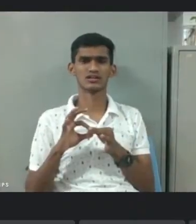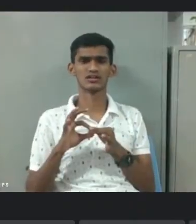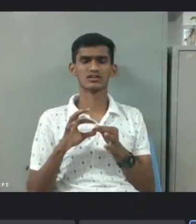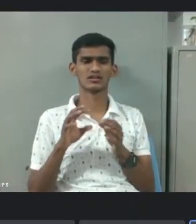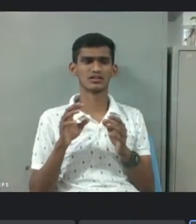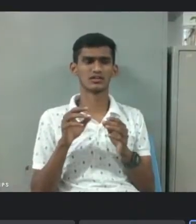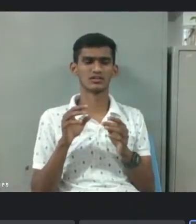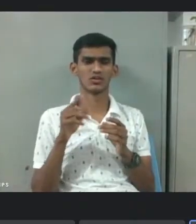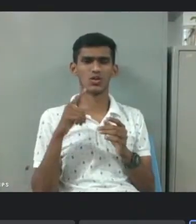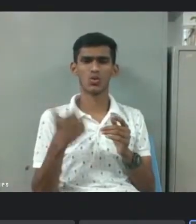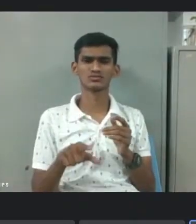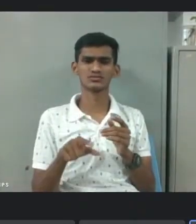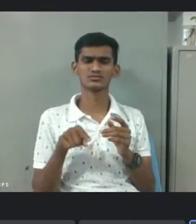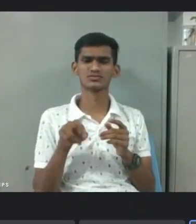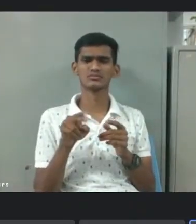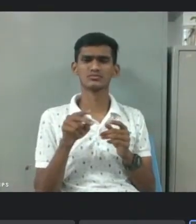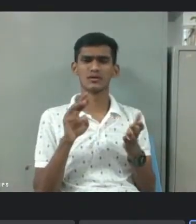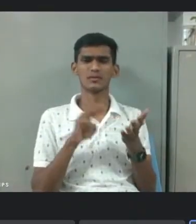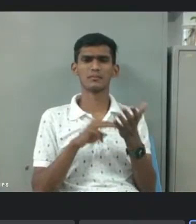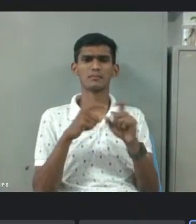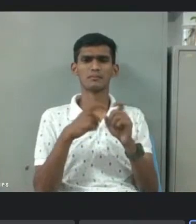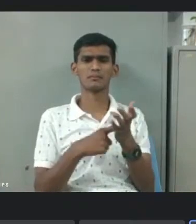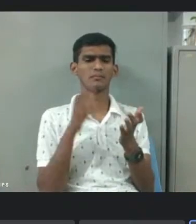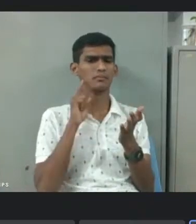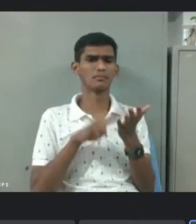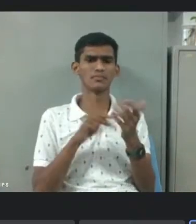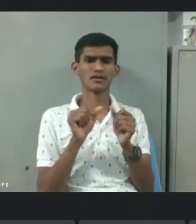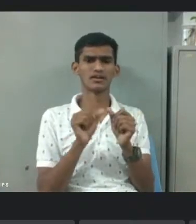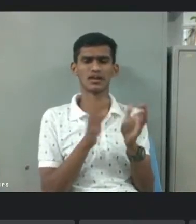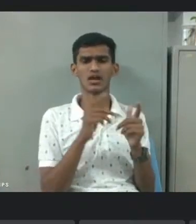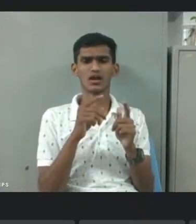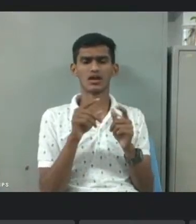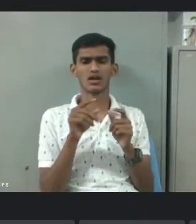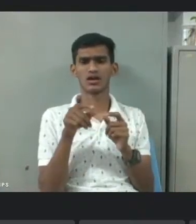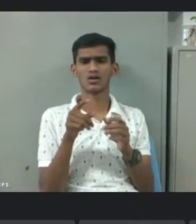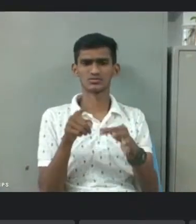മിസ് മെറീന ജേക്കബ് ആണ് ക്വസ്റ്റ്യൻ ചോദിച്ചിരിക്കുന്നത്. ക്വസ്റ്റ്യൻ ഒന്നും കൂടി ഇലാബറേറ്റ് ചെയ്താൽ നന്നായിരിക്കും.